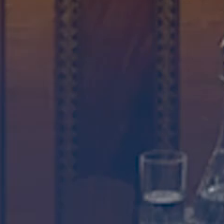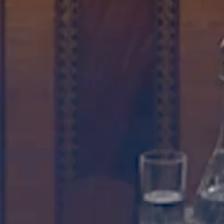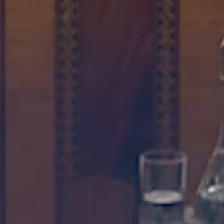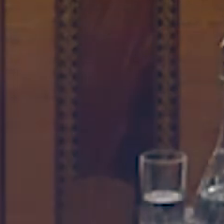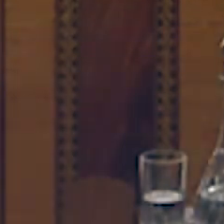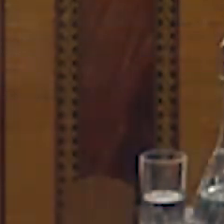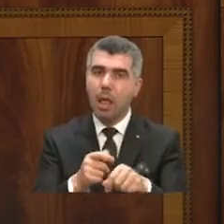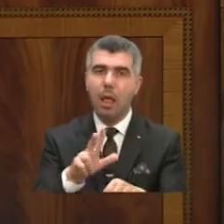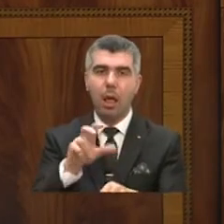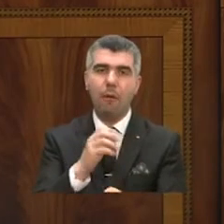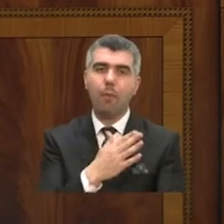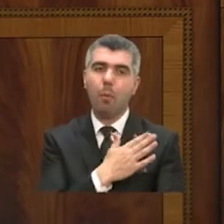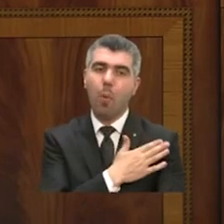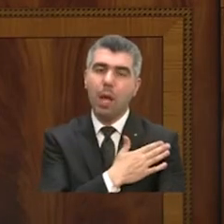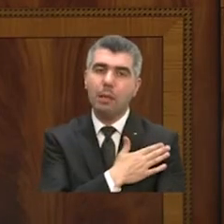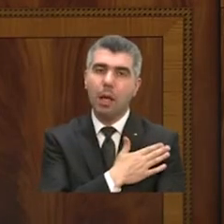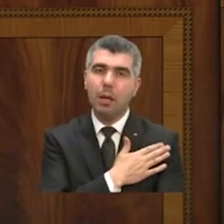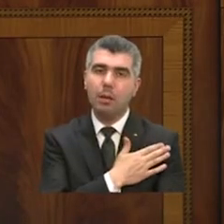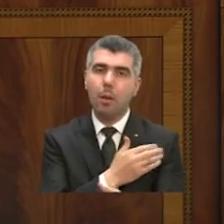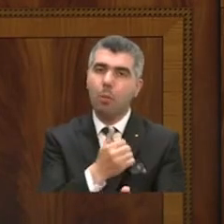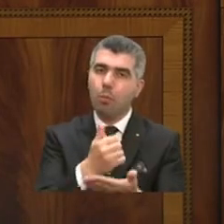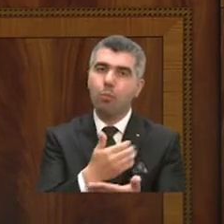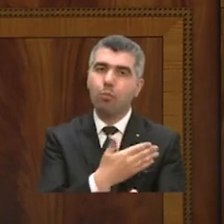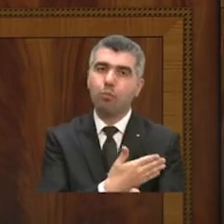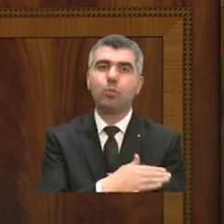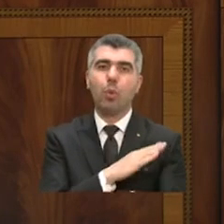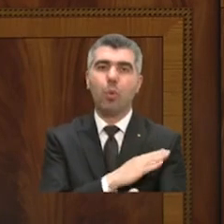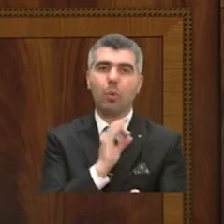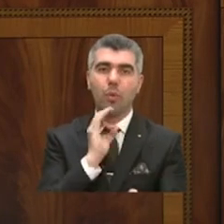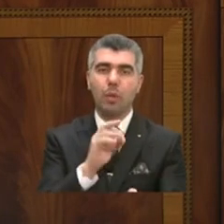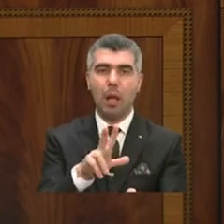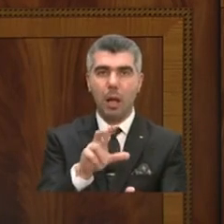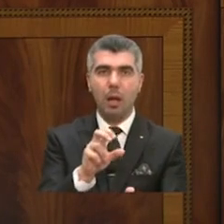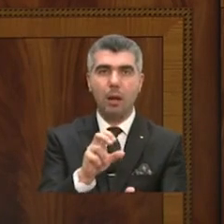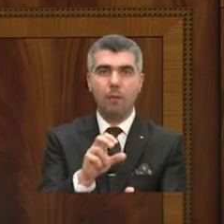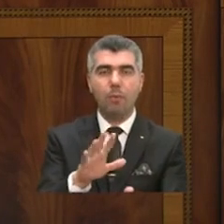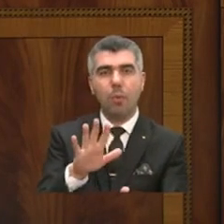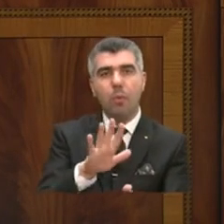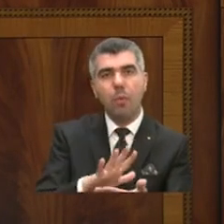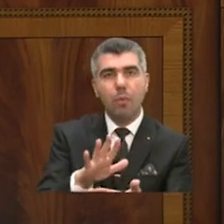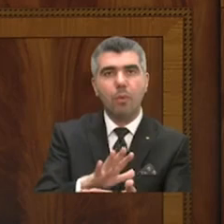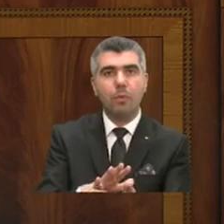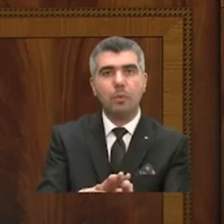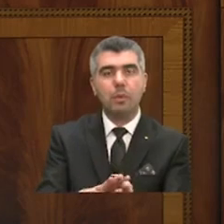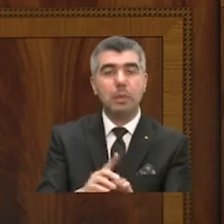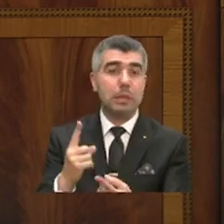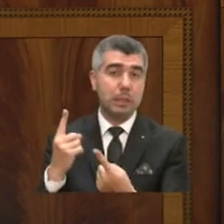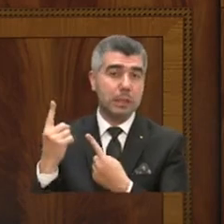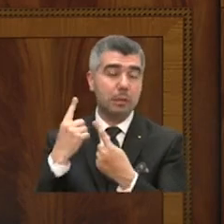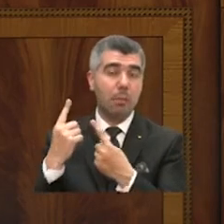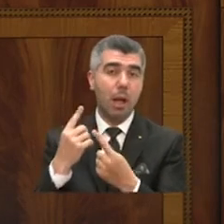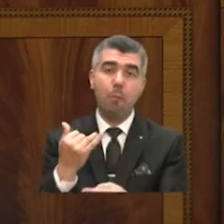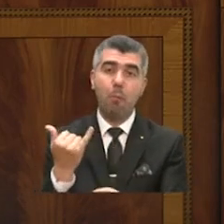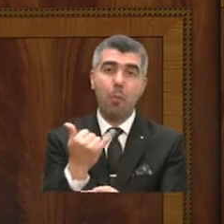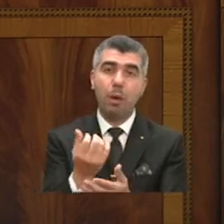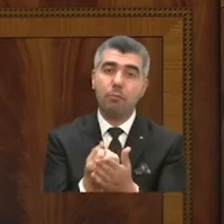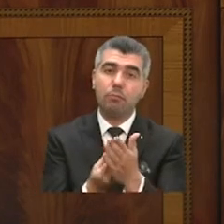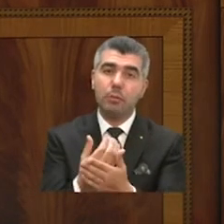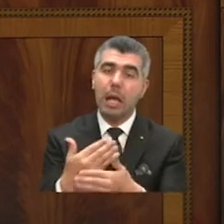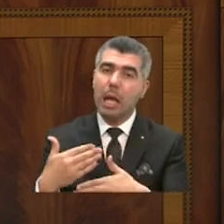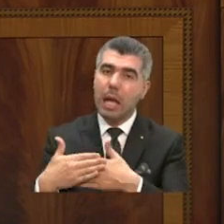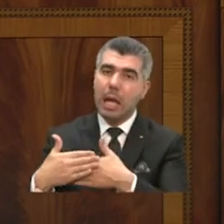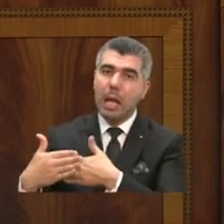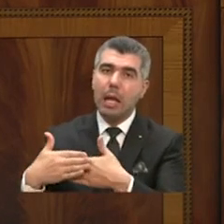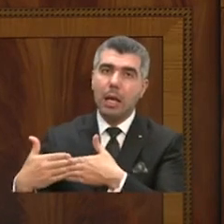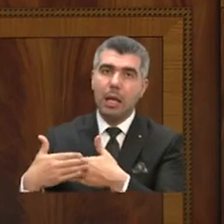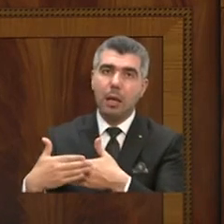مواطنه ومسؤوله وبناء. حنا ما بغيناش نهولوا للمواطن، ولكن بغيناه يسمع بانه قريبا ان شاء الله في طريق